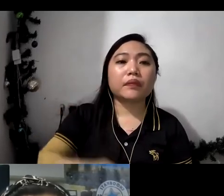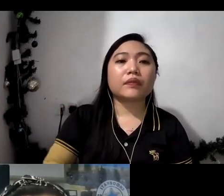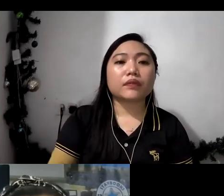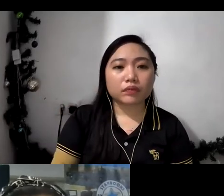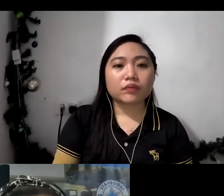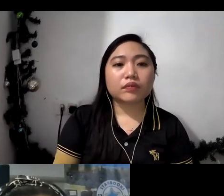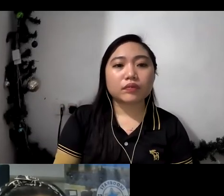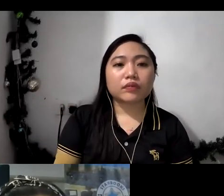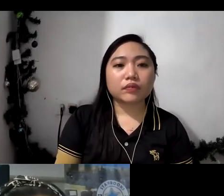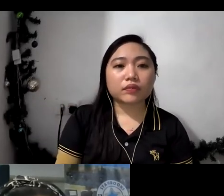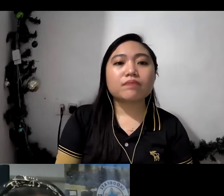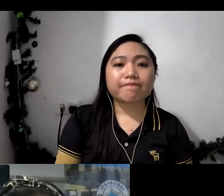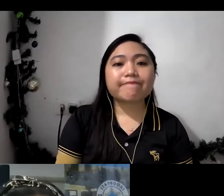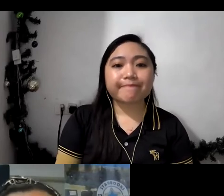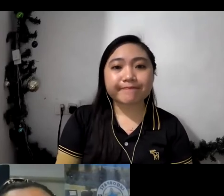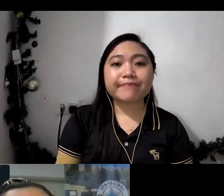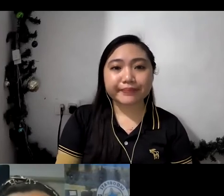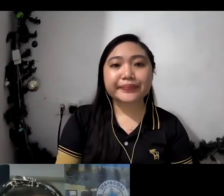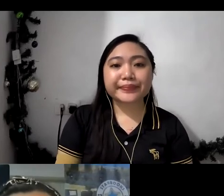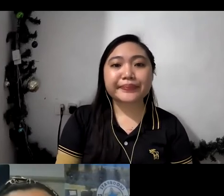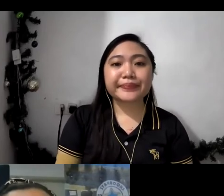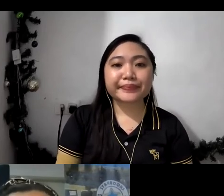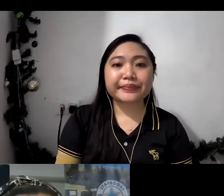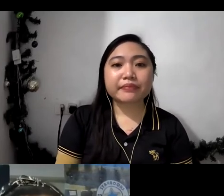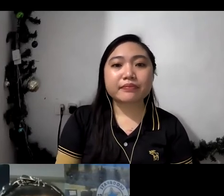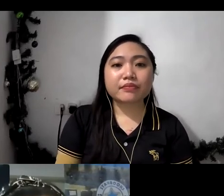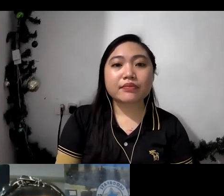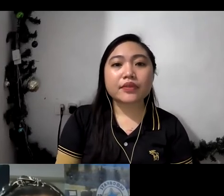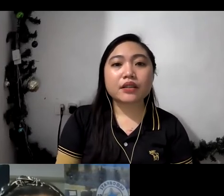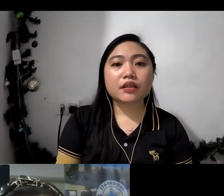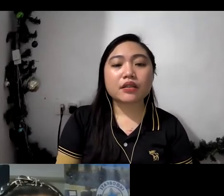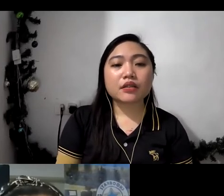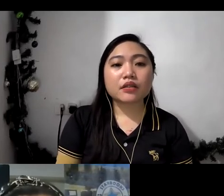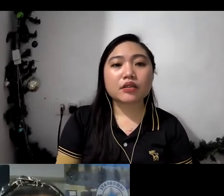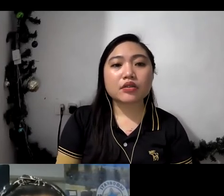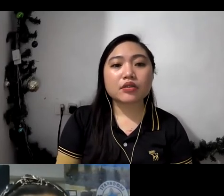kung salita-salita. No? So yun. Meron po kayong mga pwede